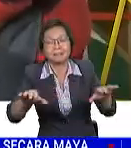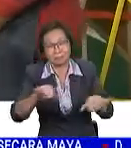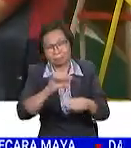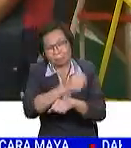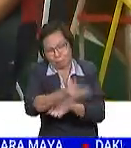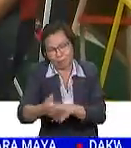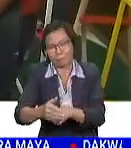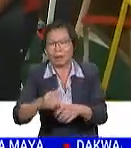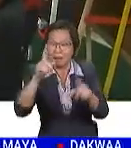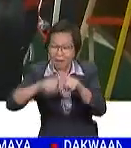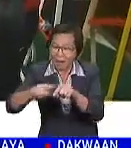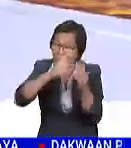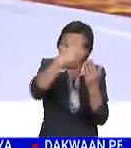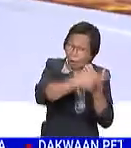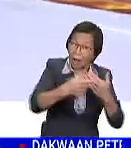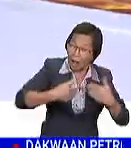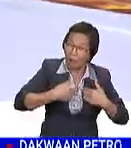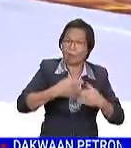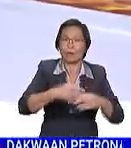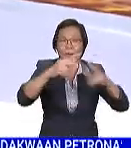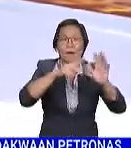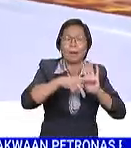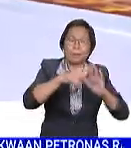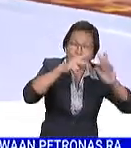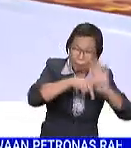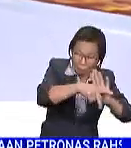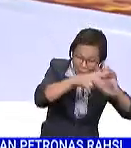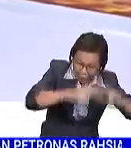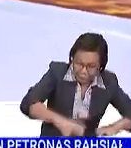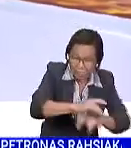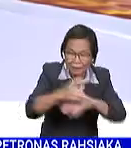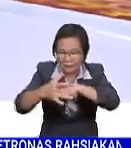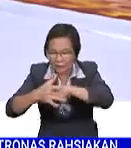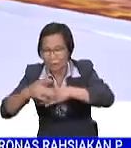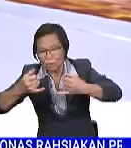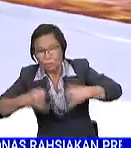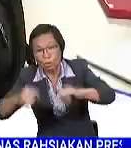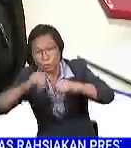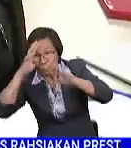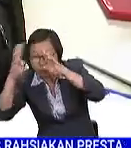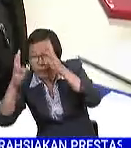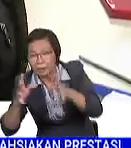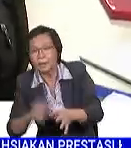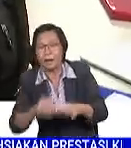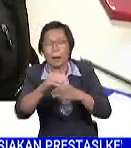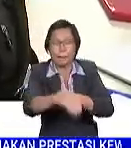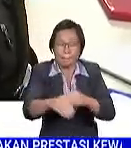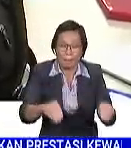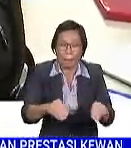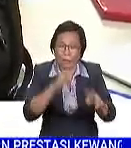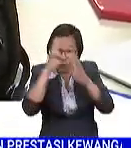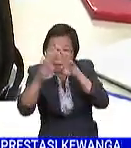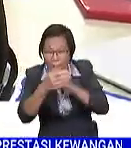Memuatkan pelbagai pengisian antaranya pameran kajian dan teknikal, jualan kraft forum pereka, makmal reka bentuk